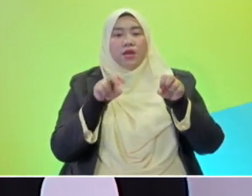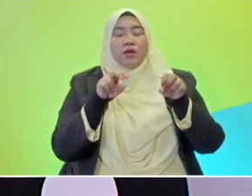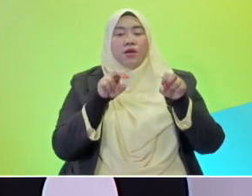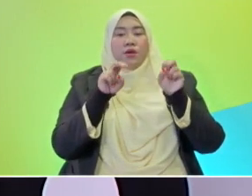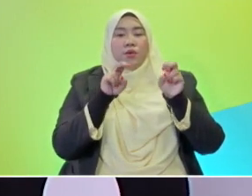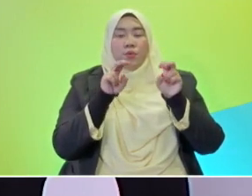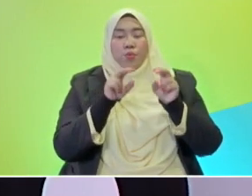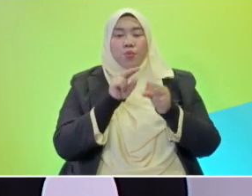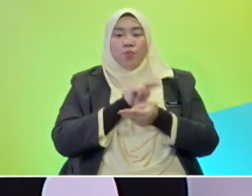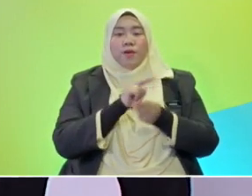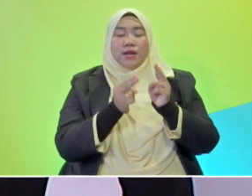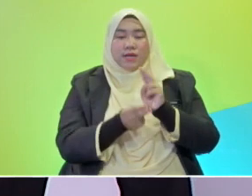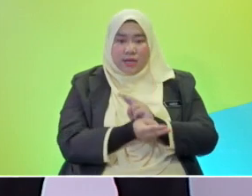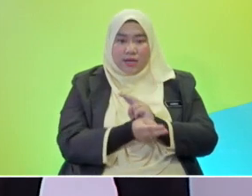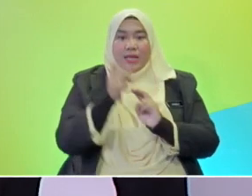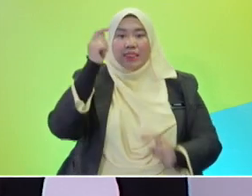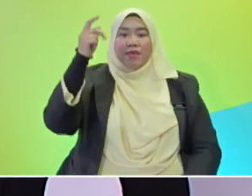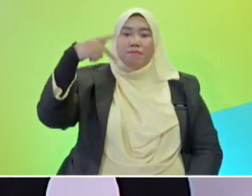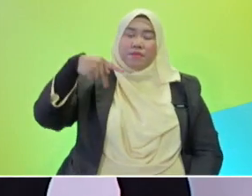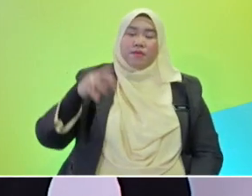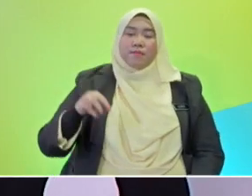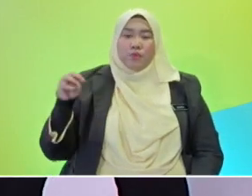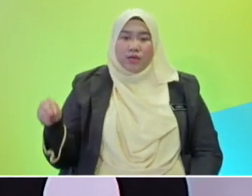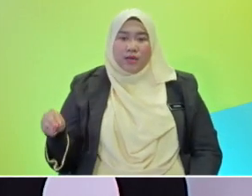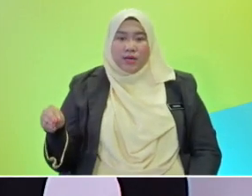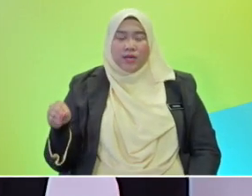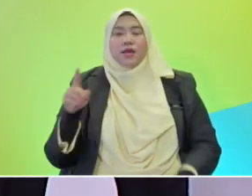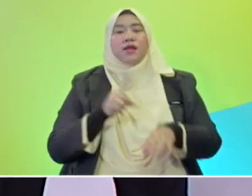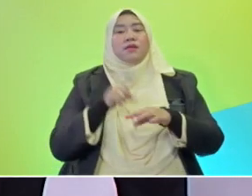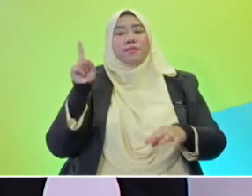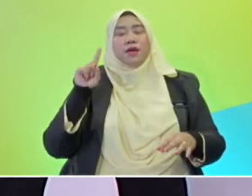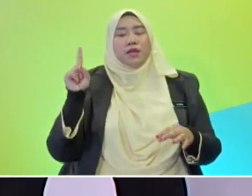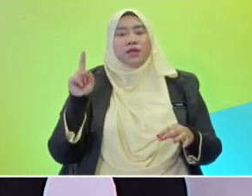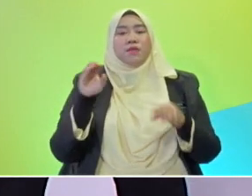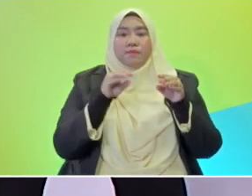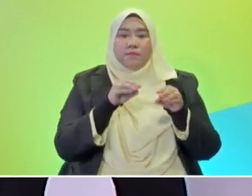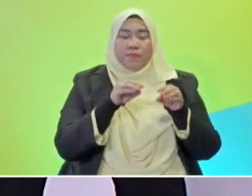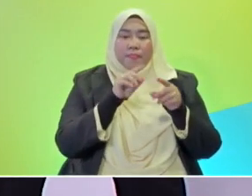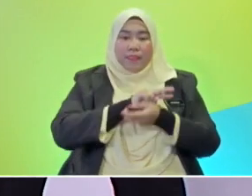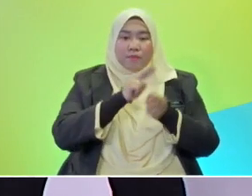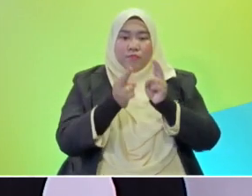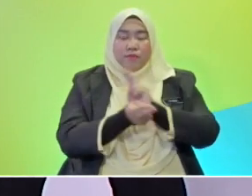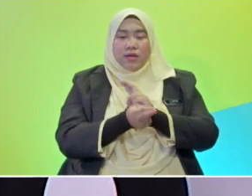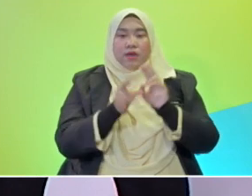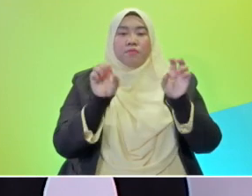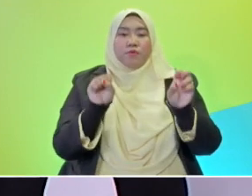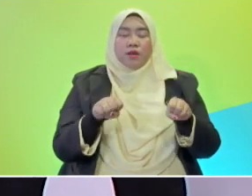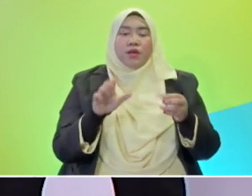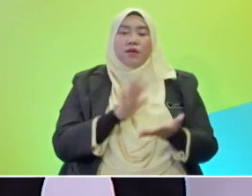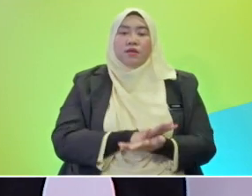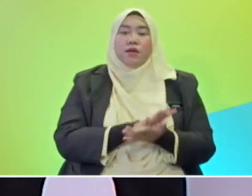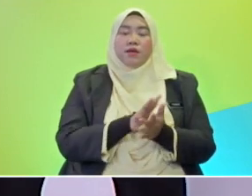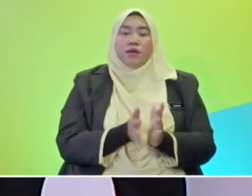keseluruhan murid jelas cek gue di mana perubahan akan berlaku kepada tahap penguasaan keseluruhan